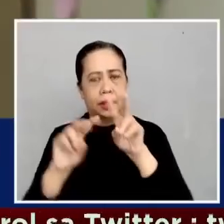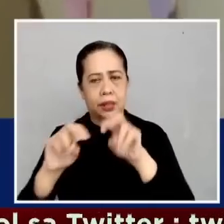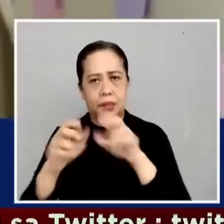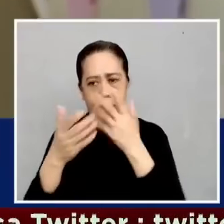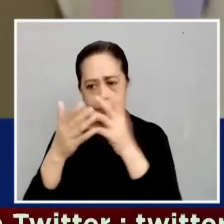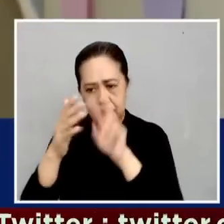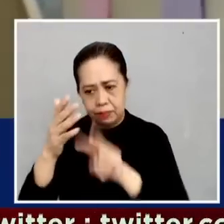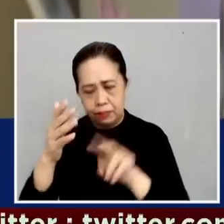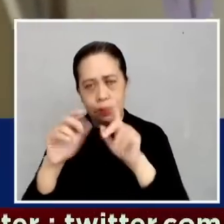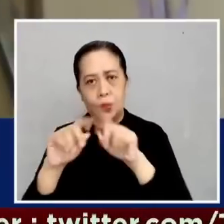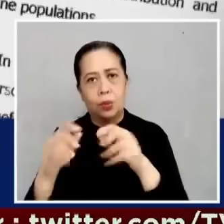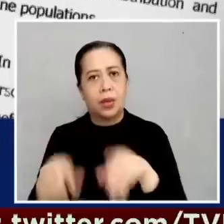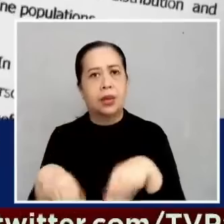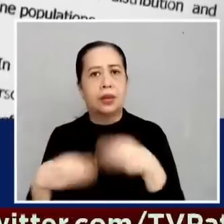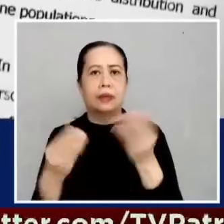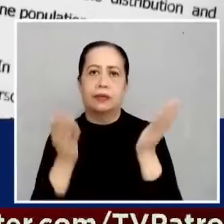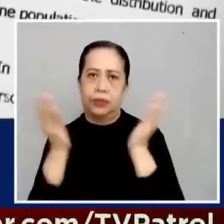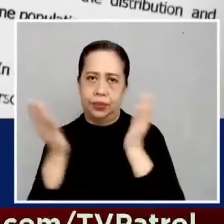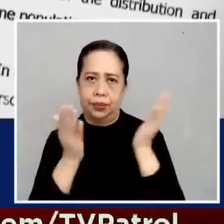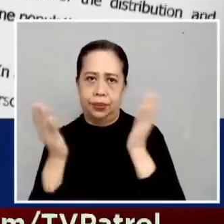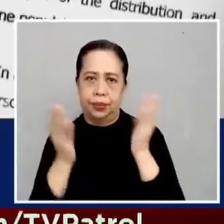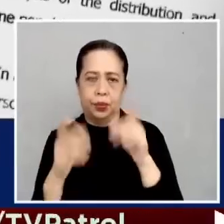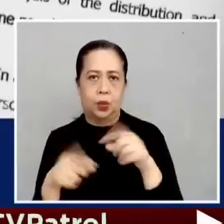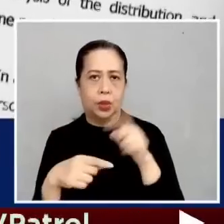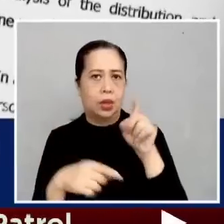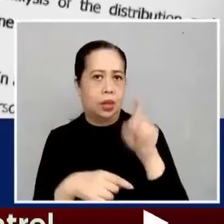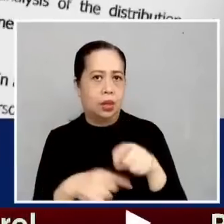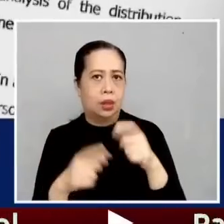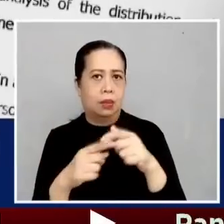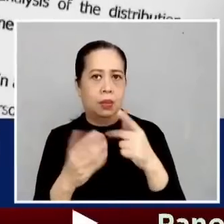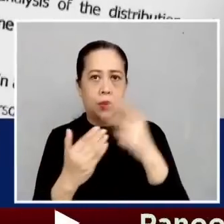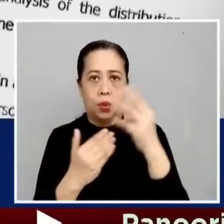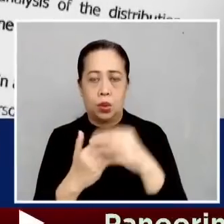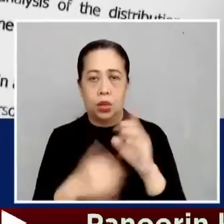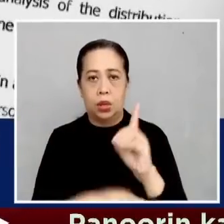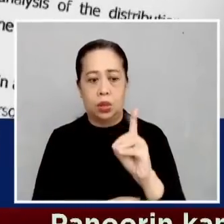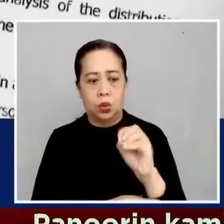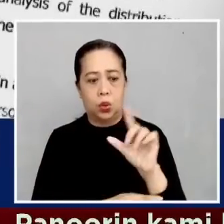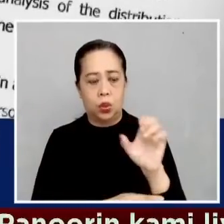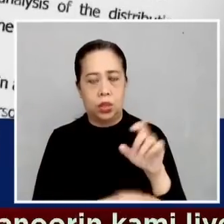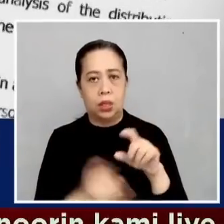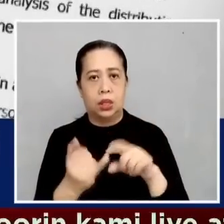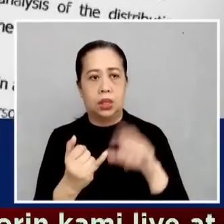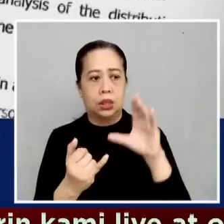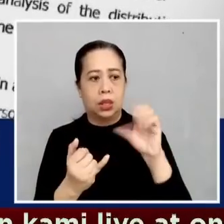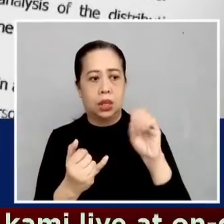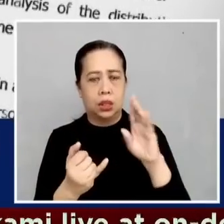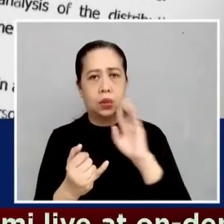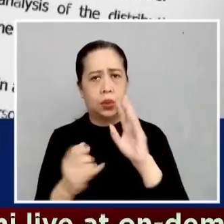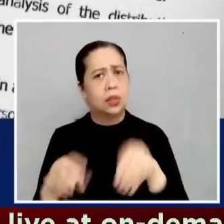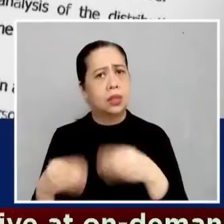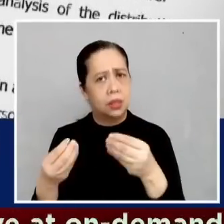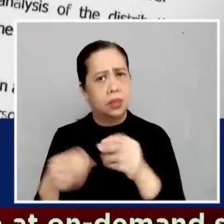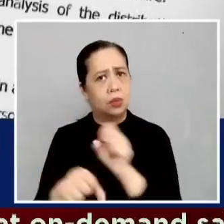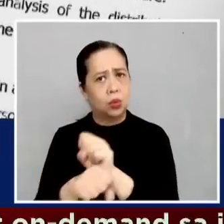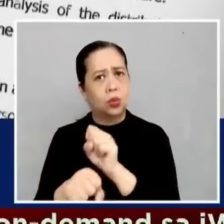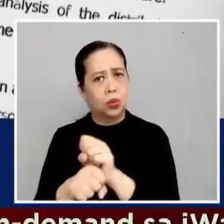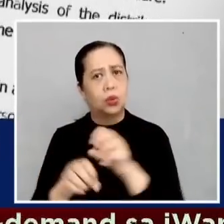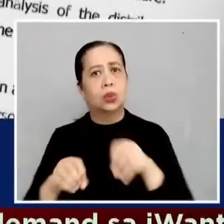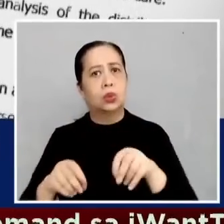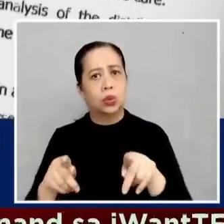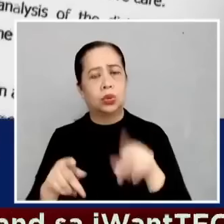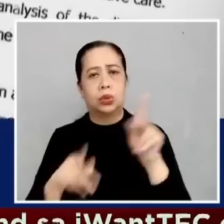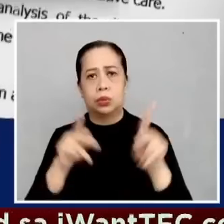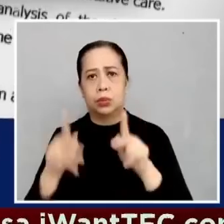at mag-alok ng mga serbisyo habang dapat may programa ang DOLE at CSC na mabibigyan ng employment opportunities ang mga